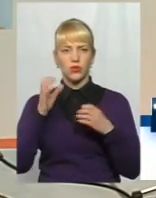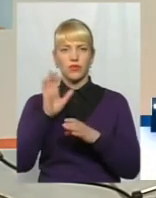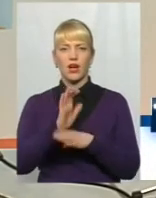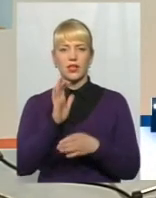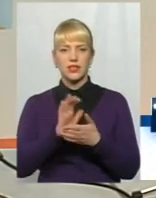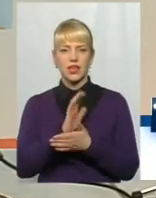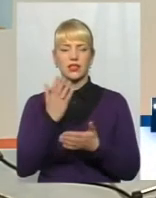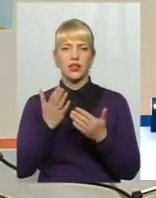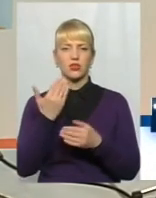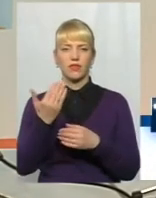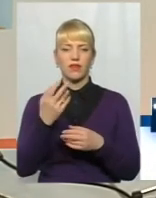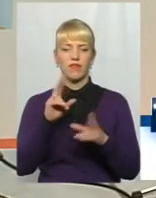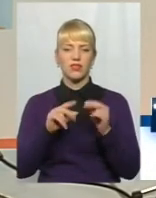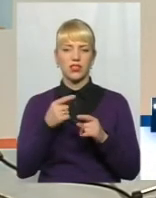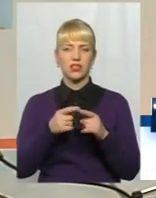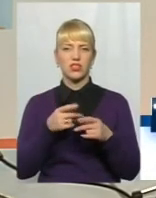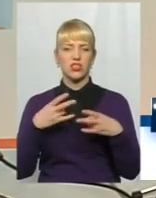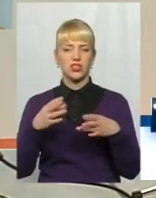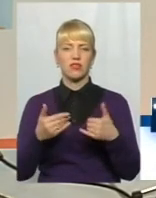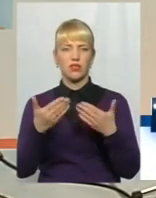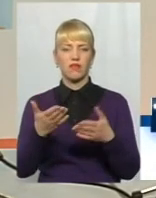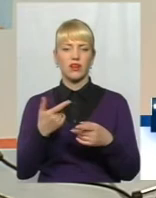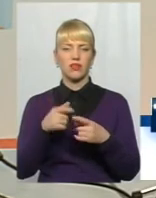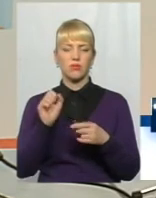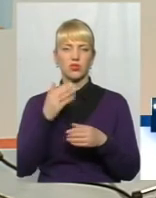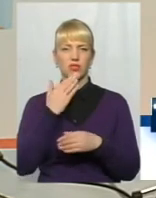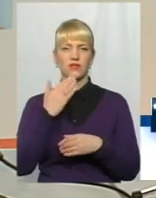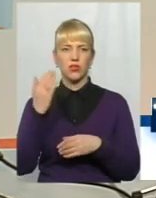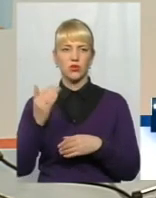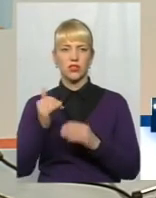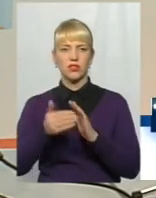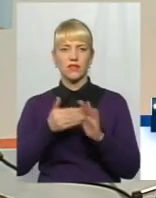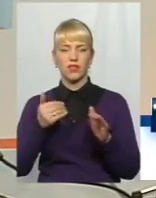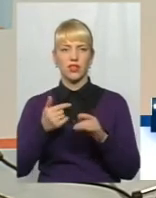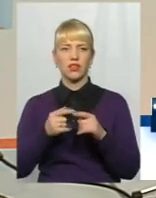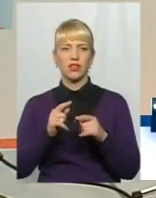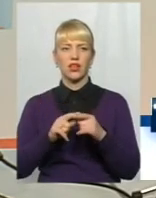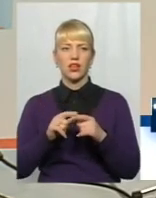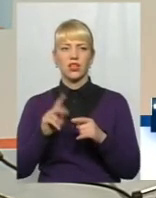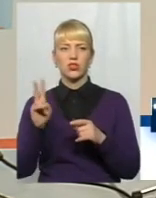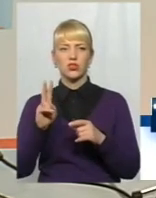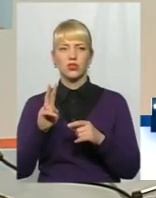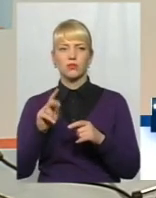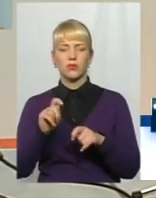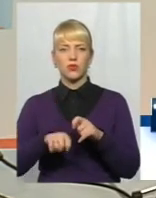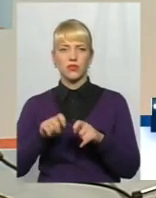ви маєте право звернутися, там буде вказано куди, і викладати свою думку, яка буде при видачі дозволу врахована.